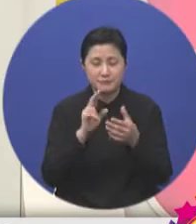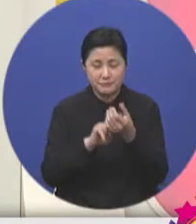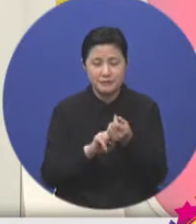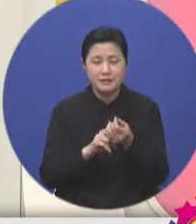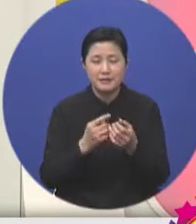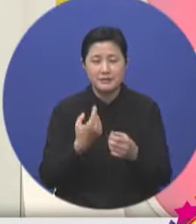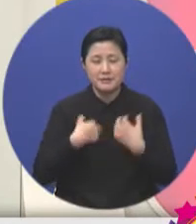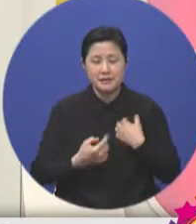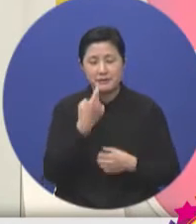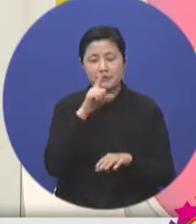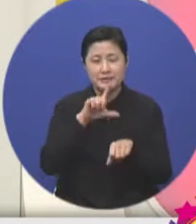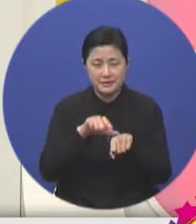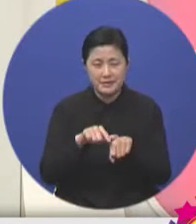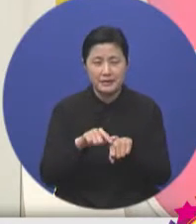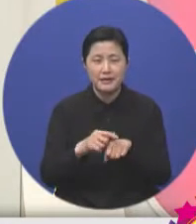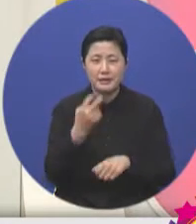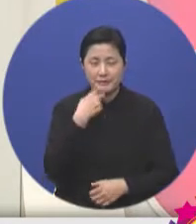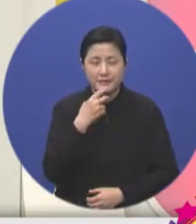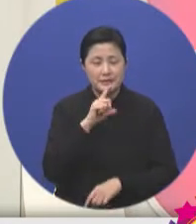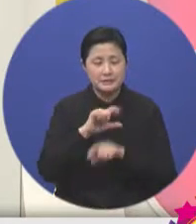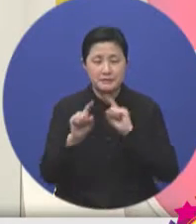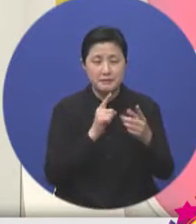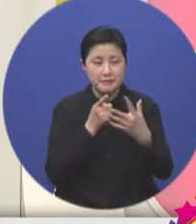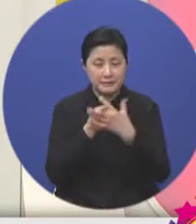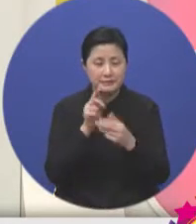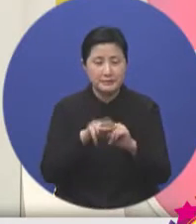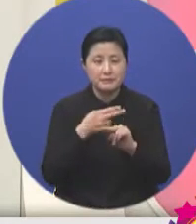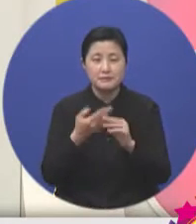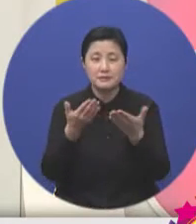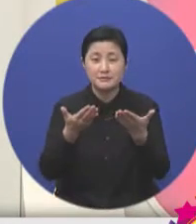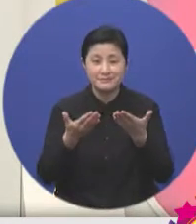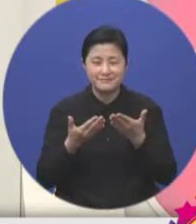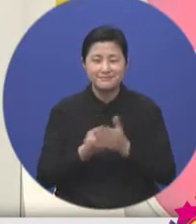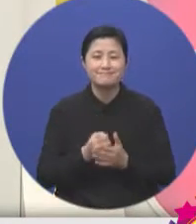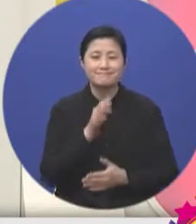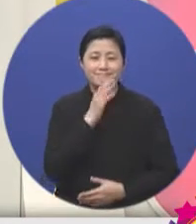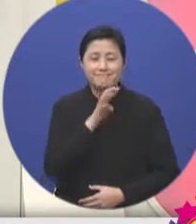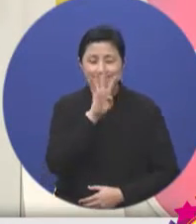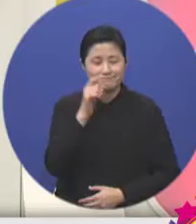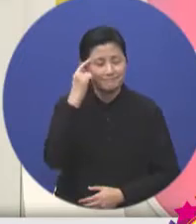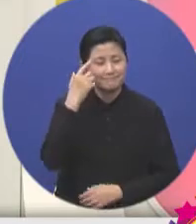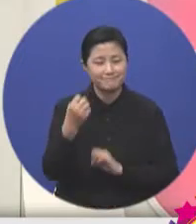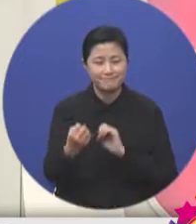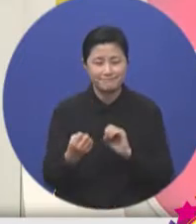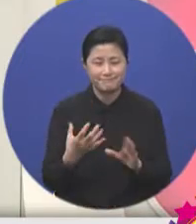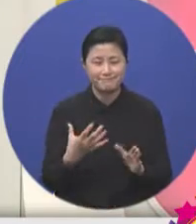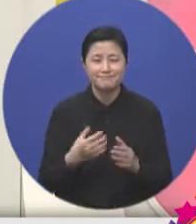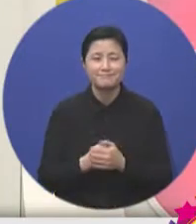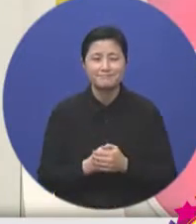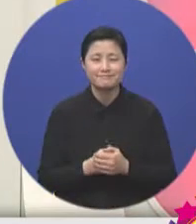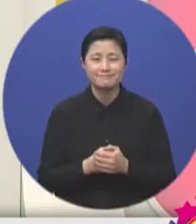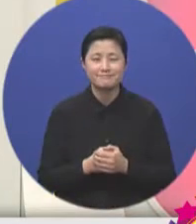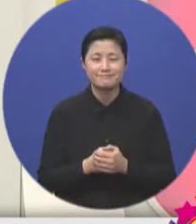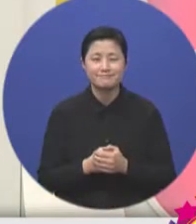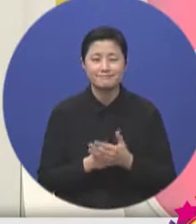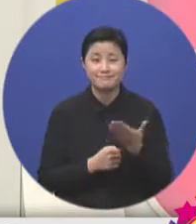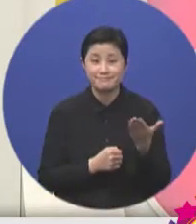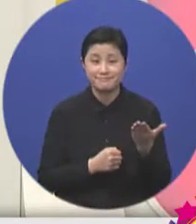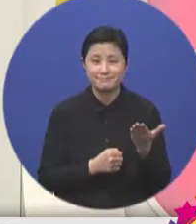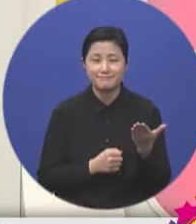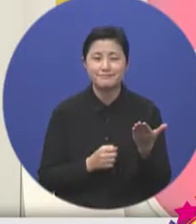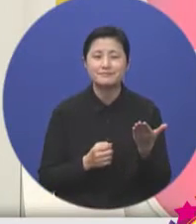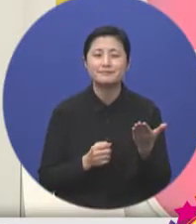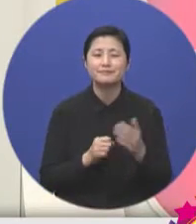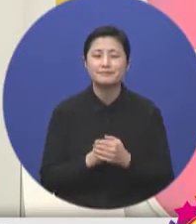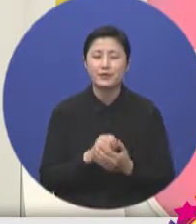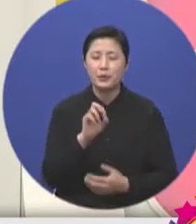알아보는 시간입니다. 꼭 먹고 알 먹고 사투리 맞추고 상품도 받는 알쏭 달쏭 사투리 퀴즈. 자